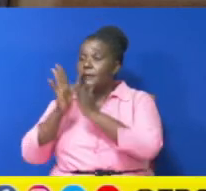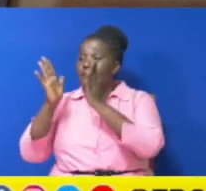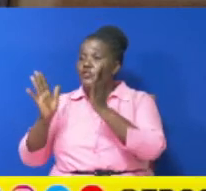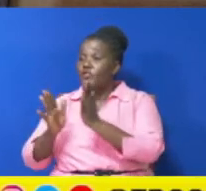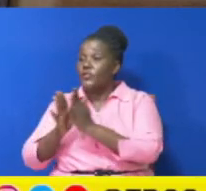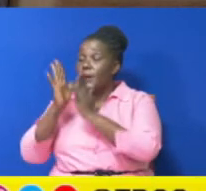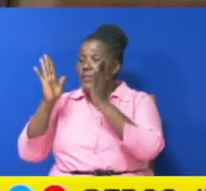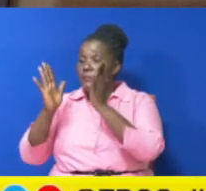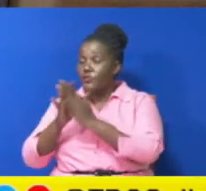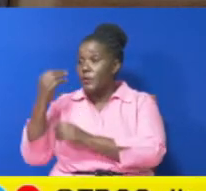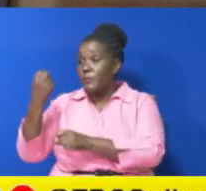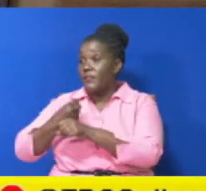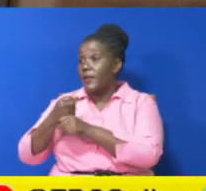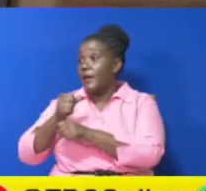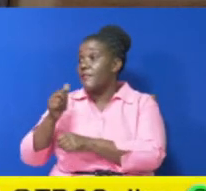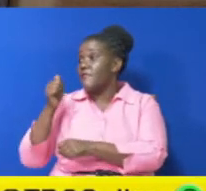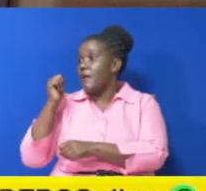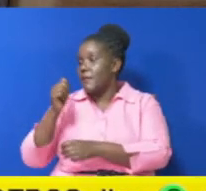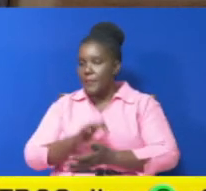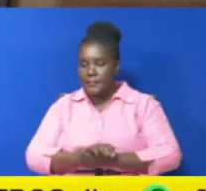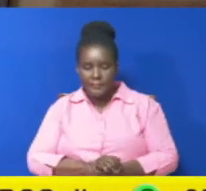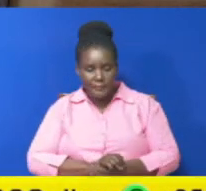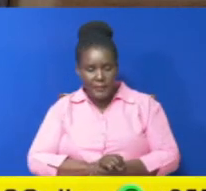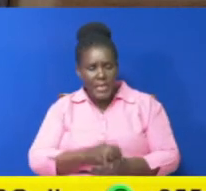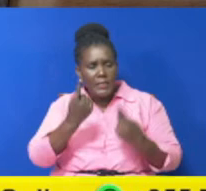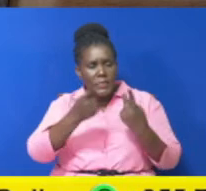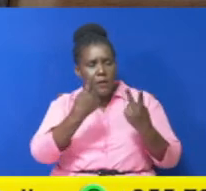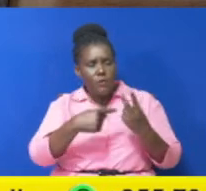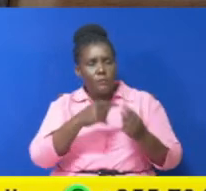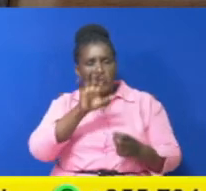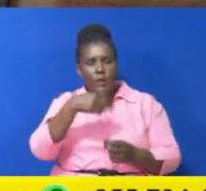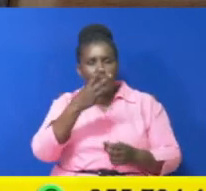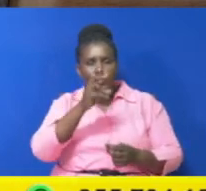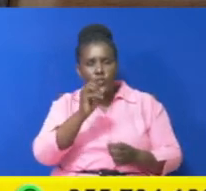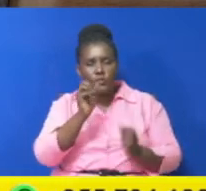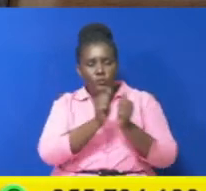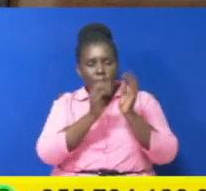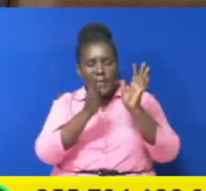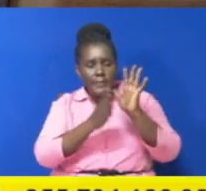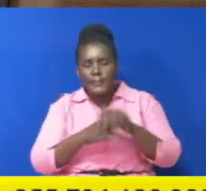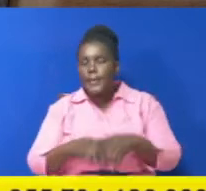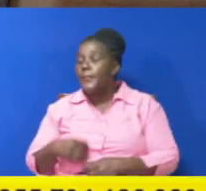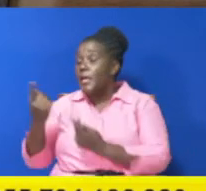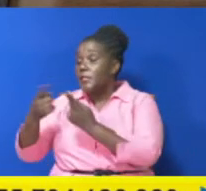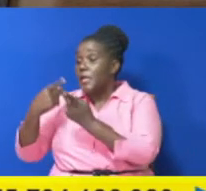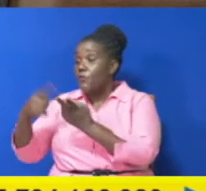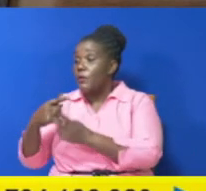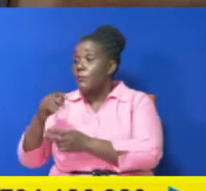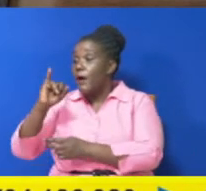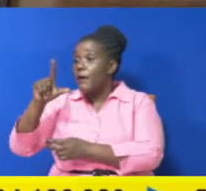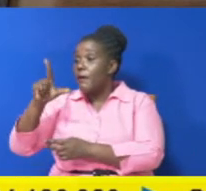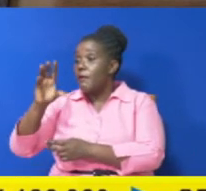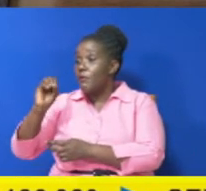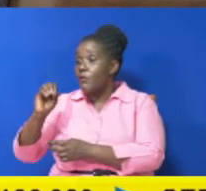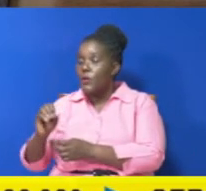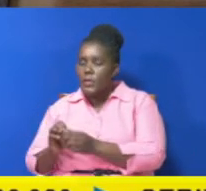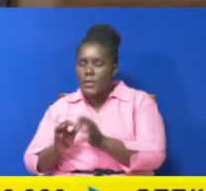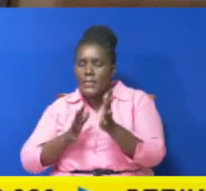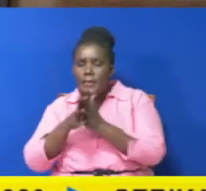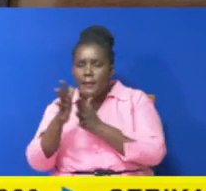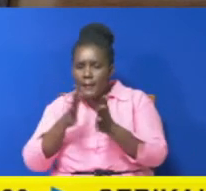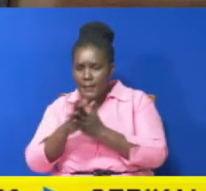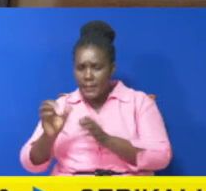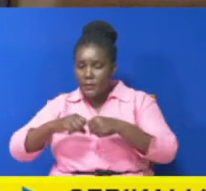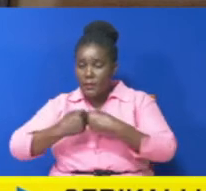Edwin zilizotolewa mwanzoni mwaka 2019 na takwimu za ILO zinaonyesha kuwa tatizo la